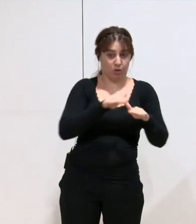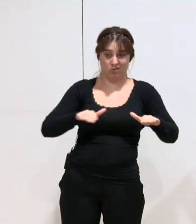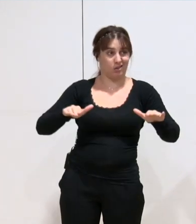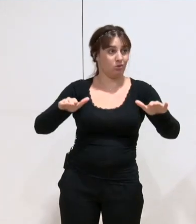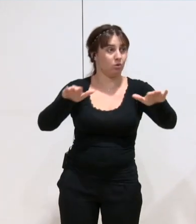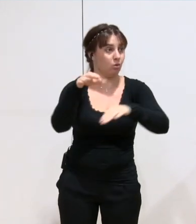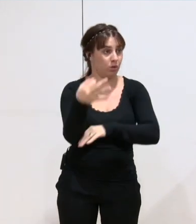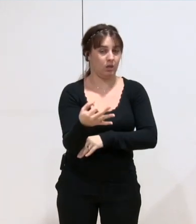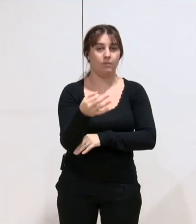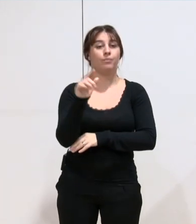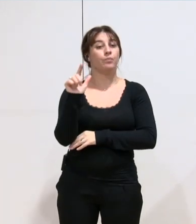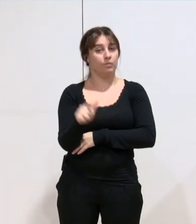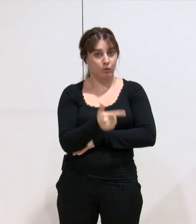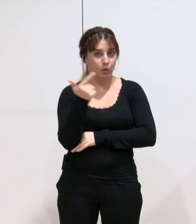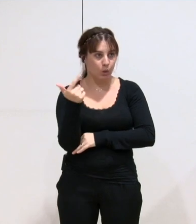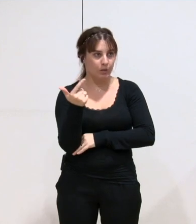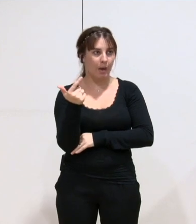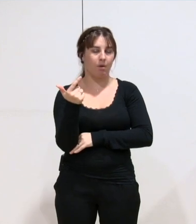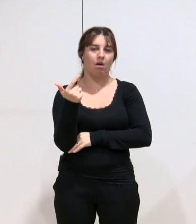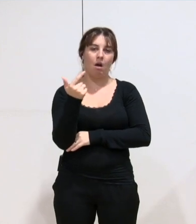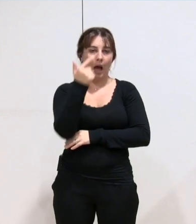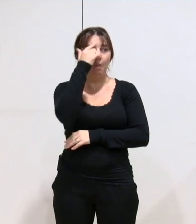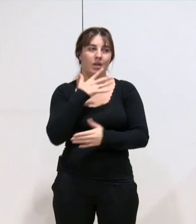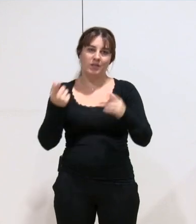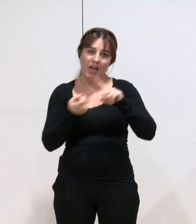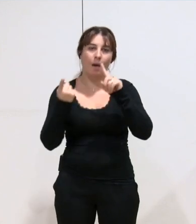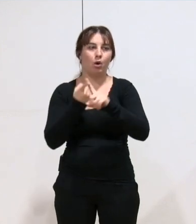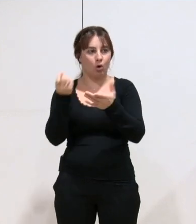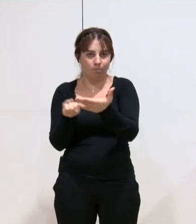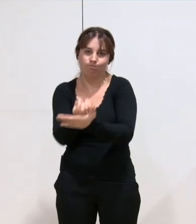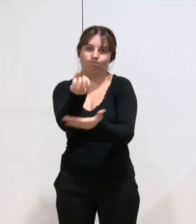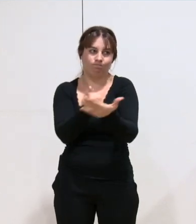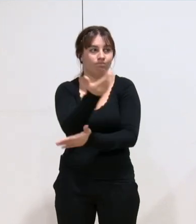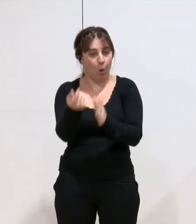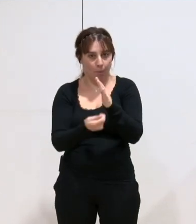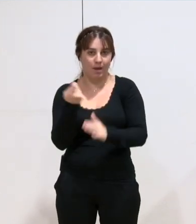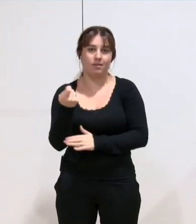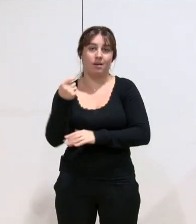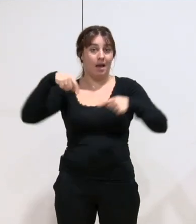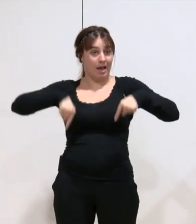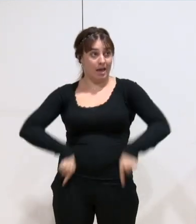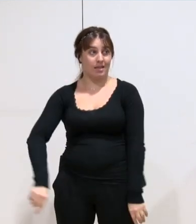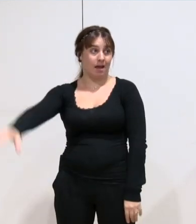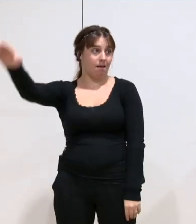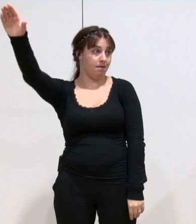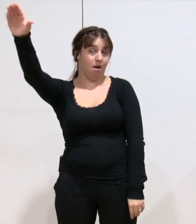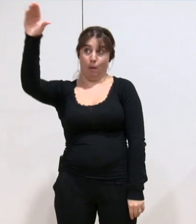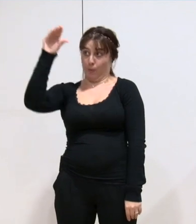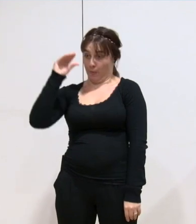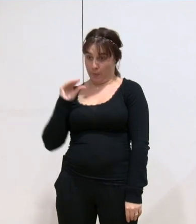chose, c'est, et je crois que c'est important de le rappeler, dire que la baisse des dotations de l'État